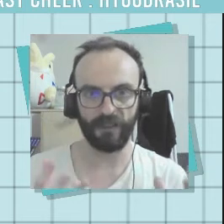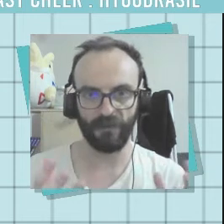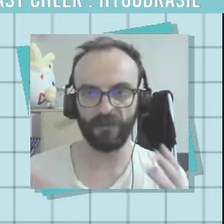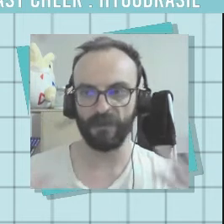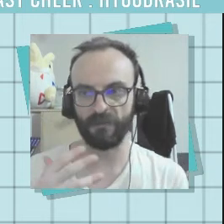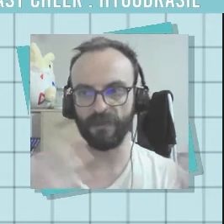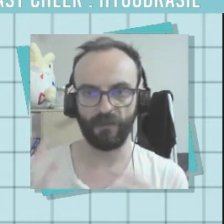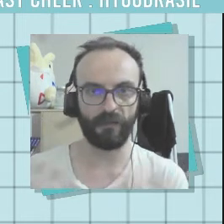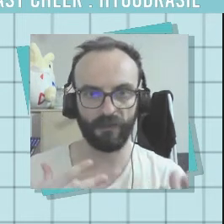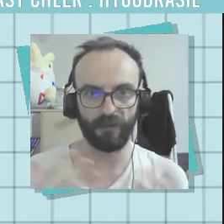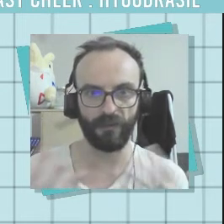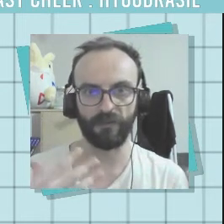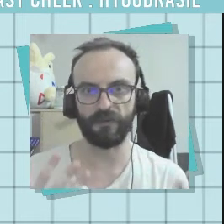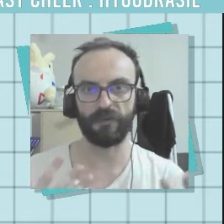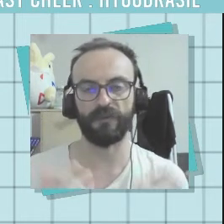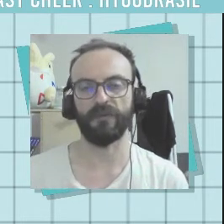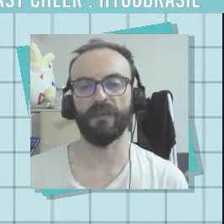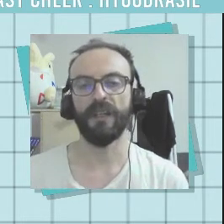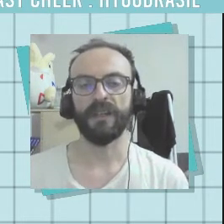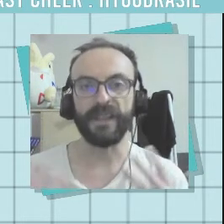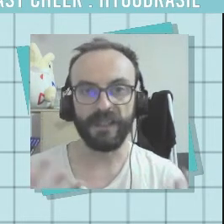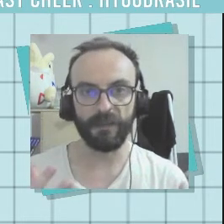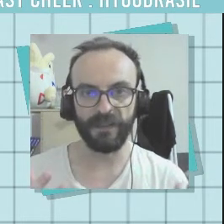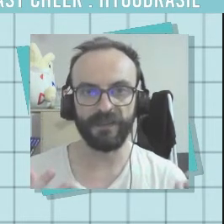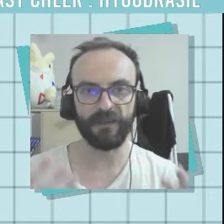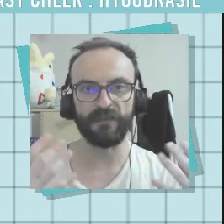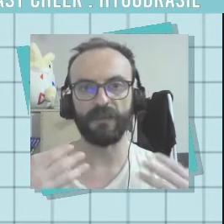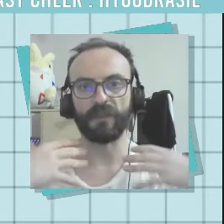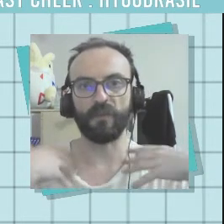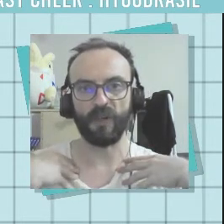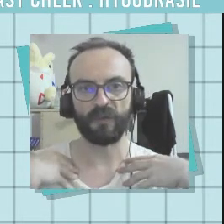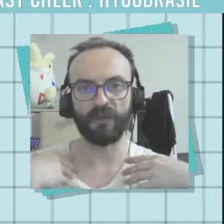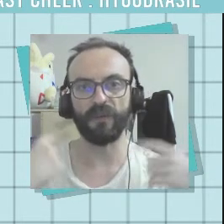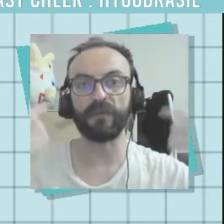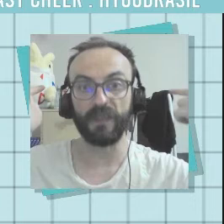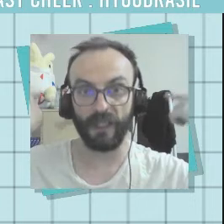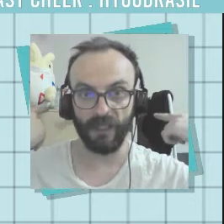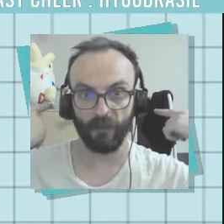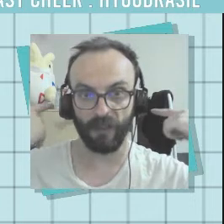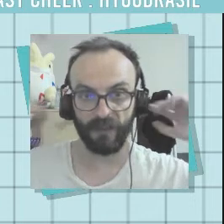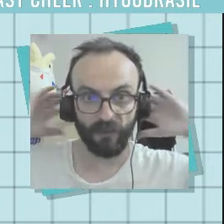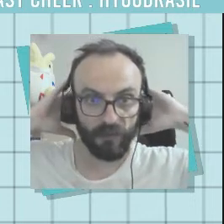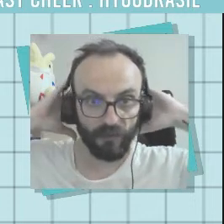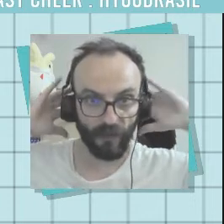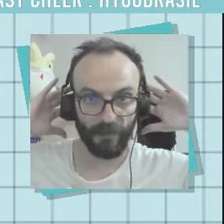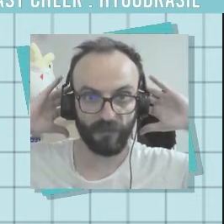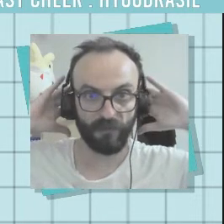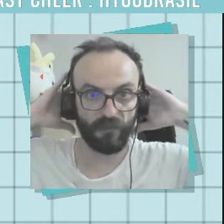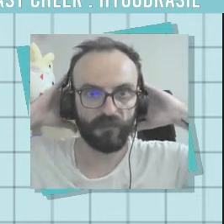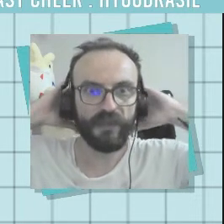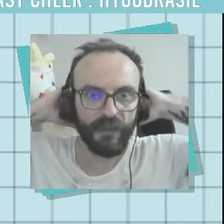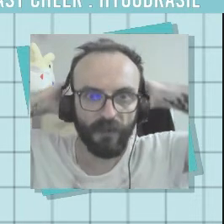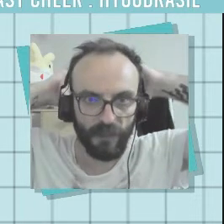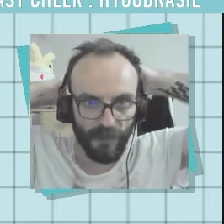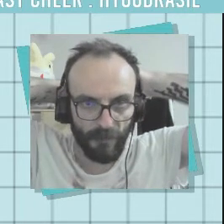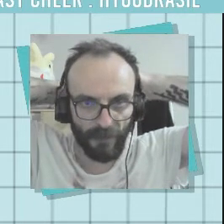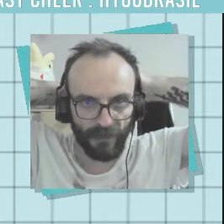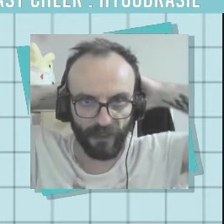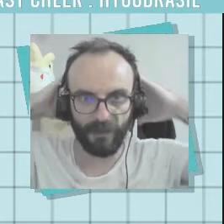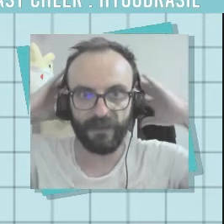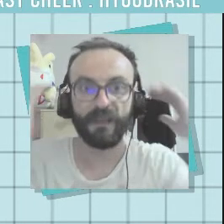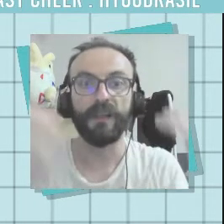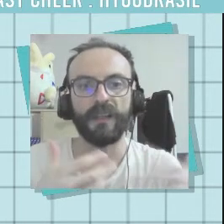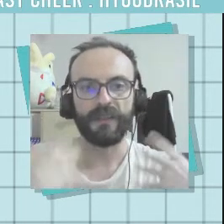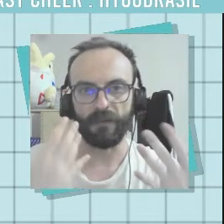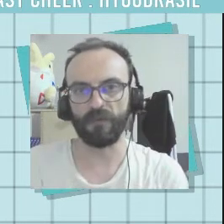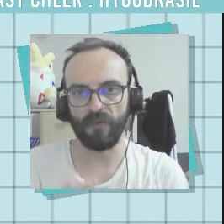faire la différence parce que vous avez l'habitude avec vos yeux d'estimer les distances. Vous savez que moi je suis devant, que derrière moi il y a des trucs, voilà, parce que vous savez que voilà, je passe mes mains derrière